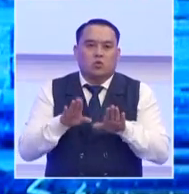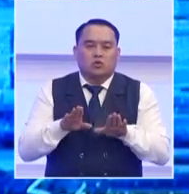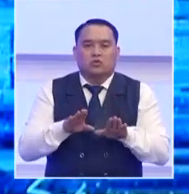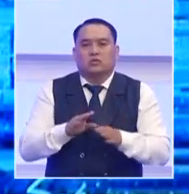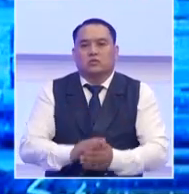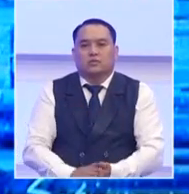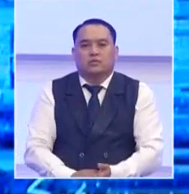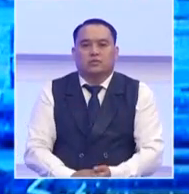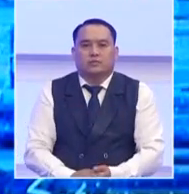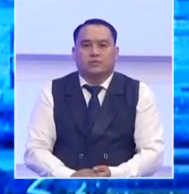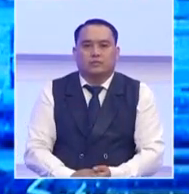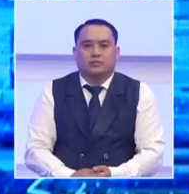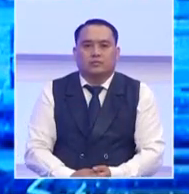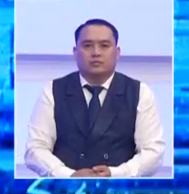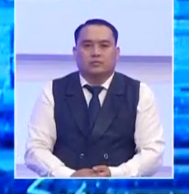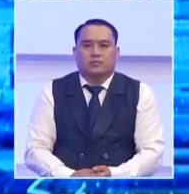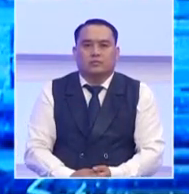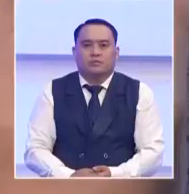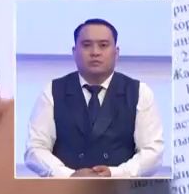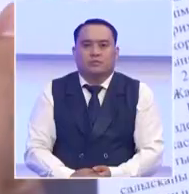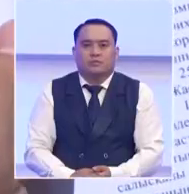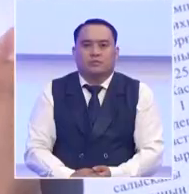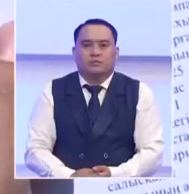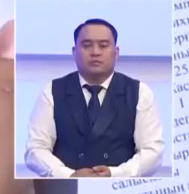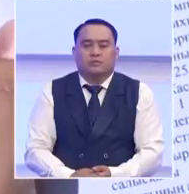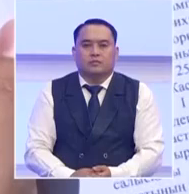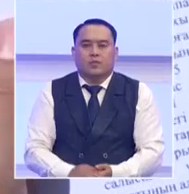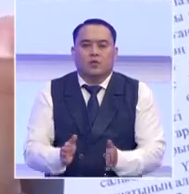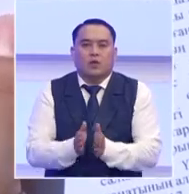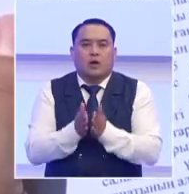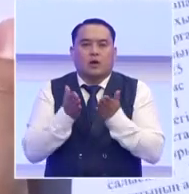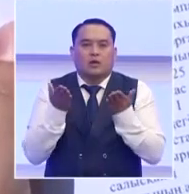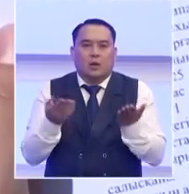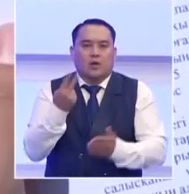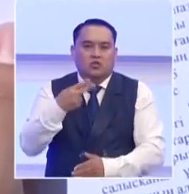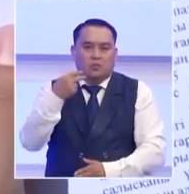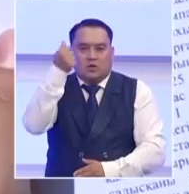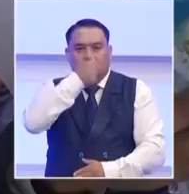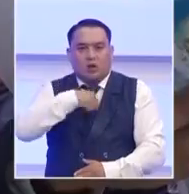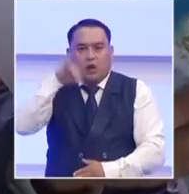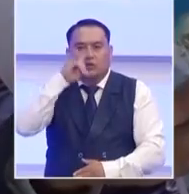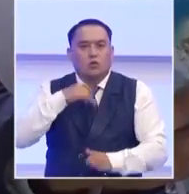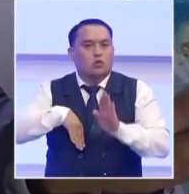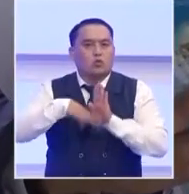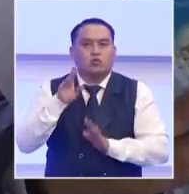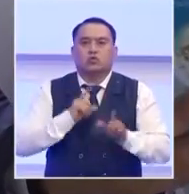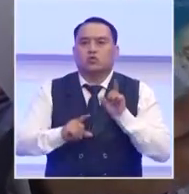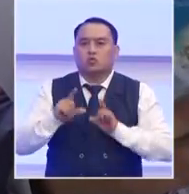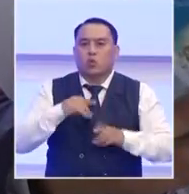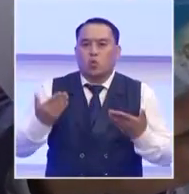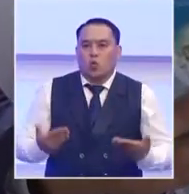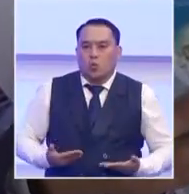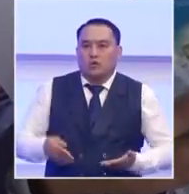жаспен тілшіміз сұхбаттасып қайтты. Бұл кітапқа 2020 жылғы еліміздің ең үздік студенттерінің